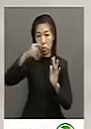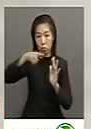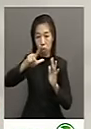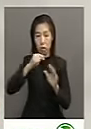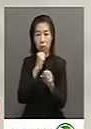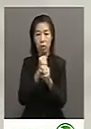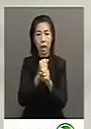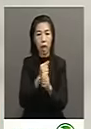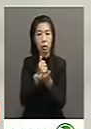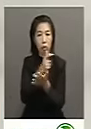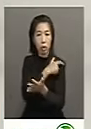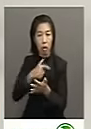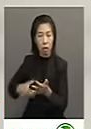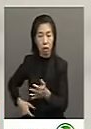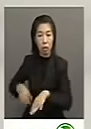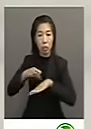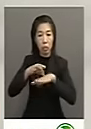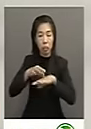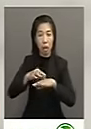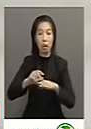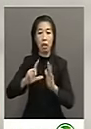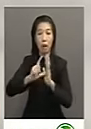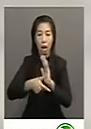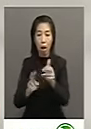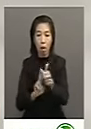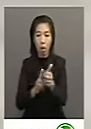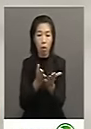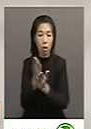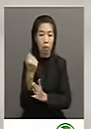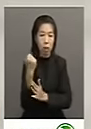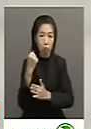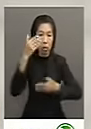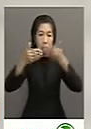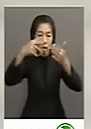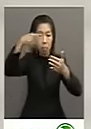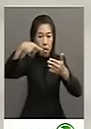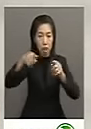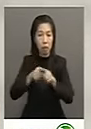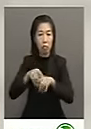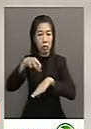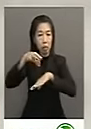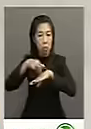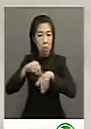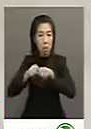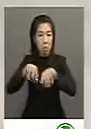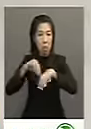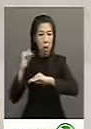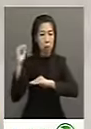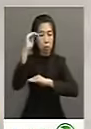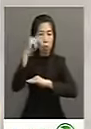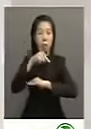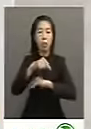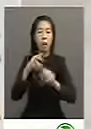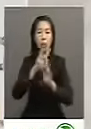ำแหน่งรองเลขาธิการสำนักพระราชวังฝ่ายความมั่นคงและกิจการพิเศษตำแหน่งประเภทบริหารระดับสูงทำผิ